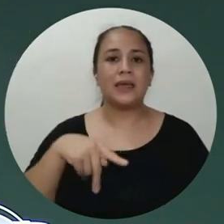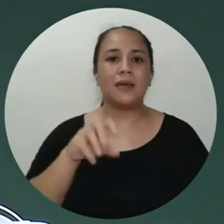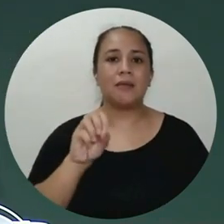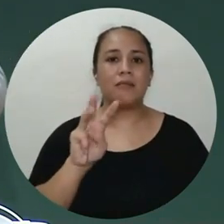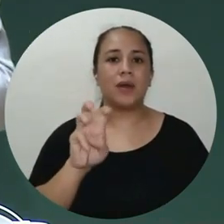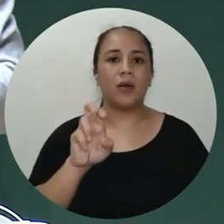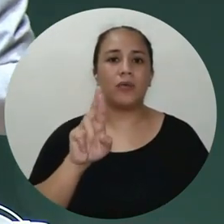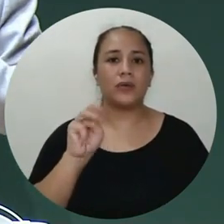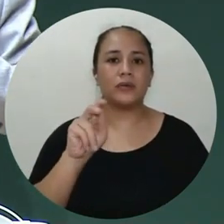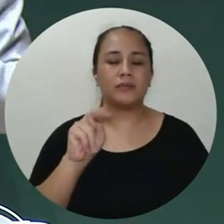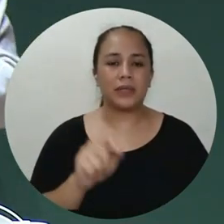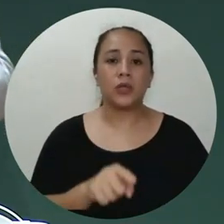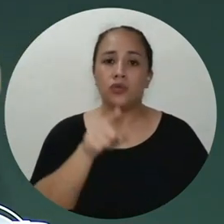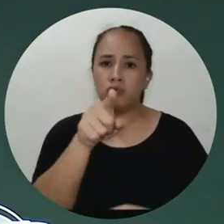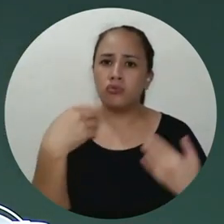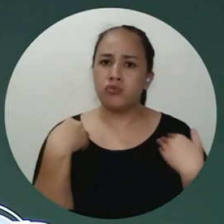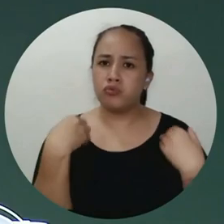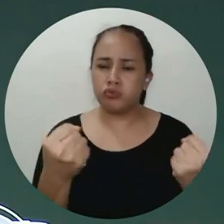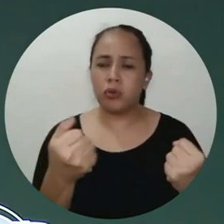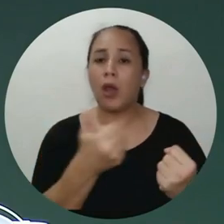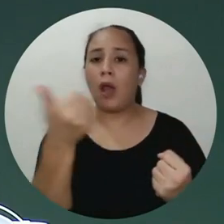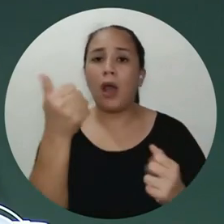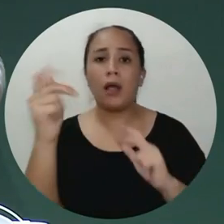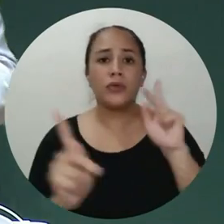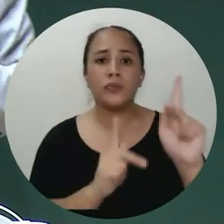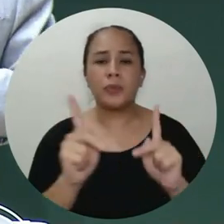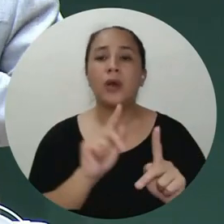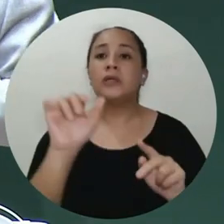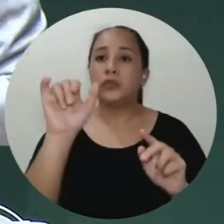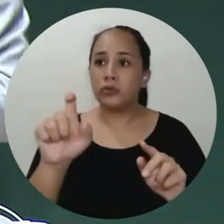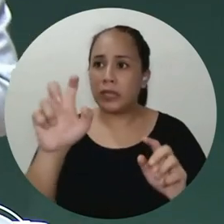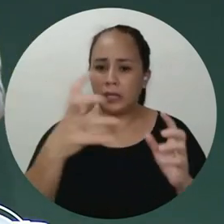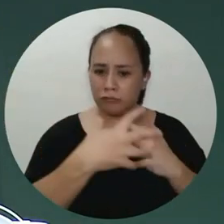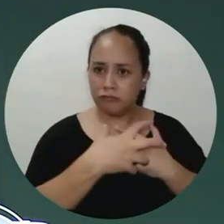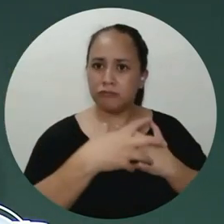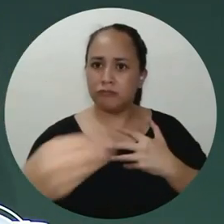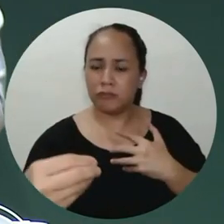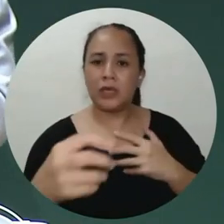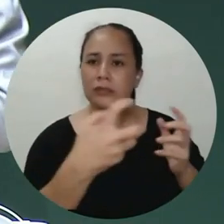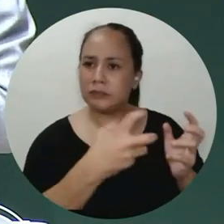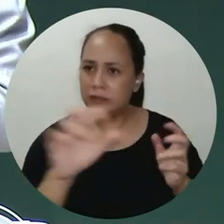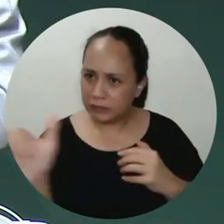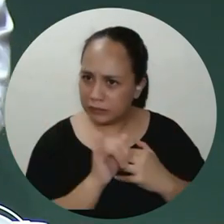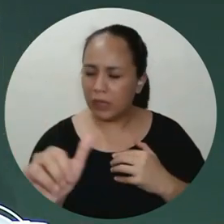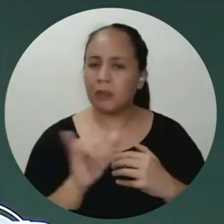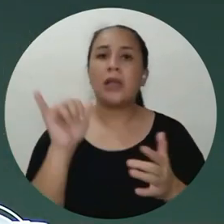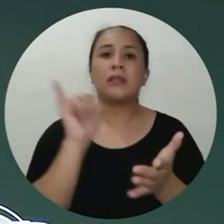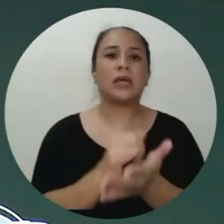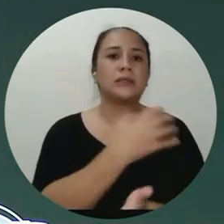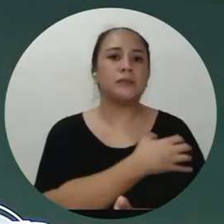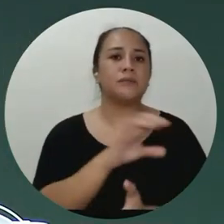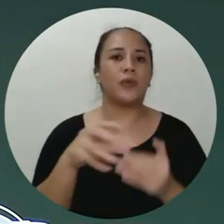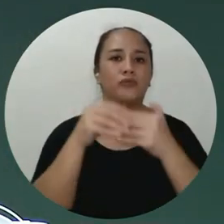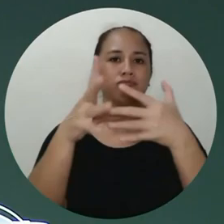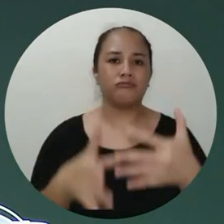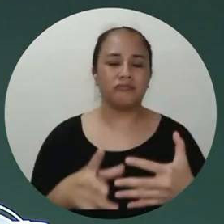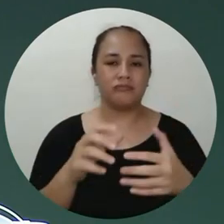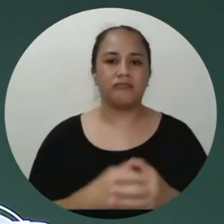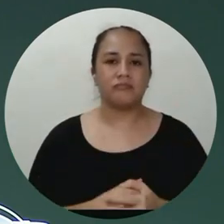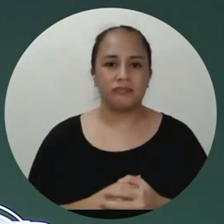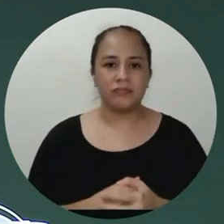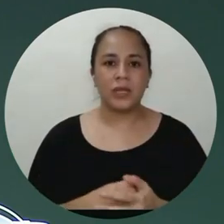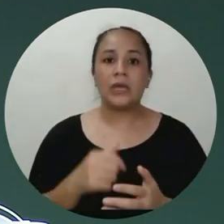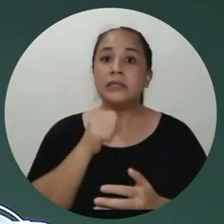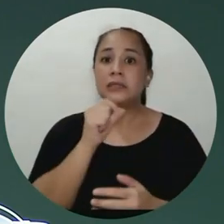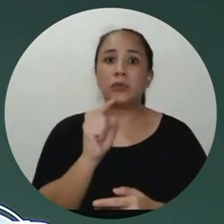You are strengthening others so they may do what you can do as well. Empowered leader라니까. That is what an empowering leader is. 내 말하고 끝나는 게 아니요. It's not just